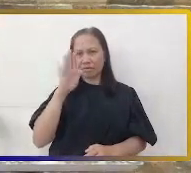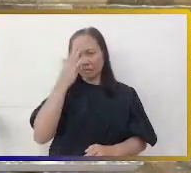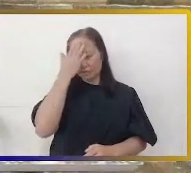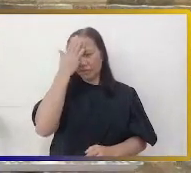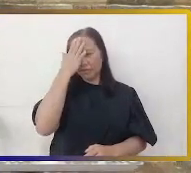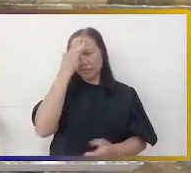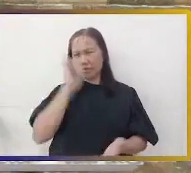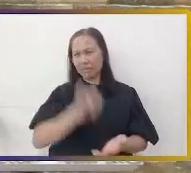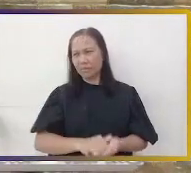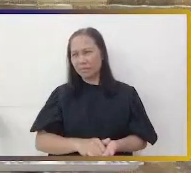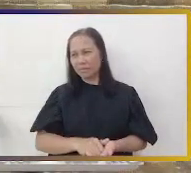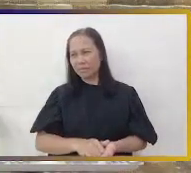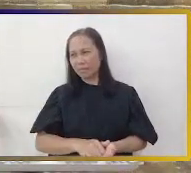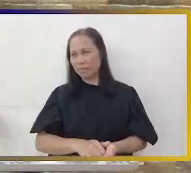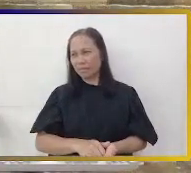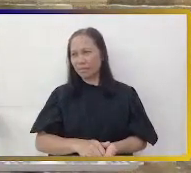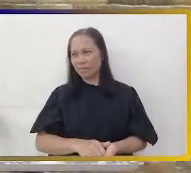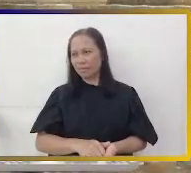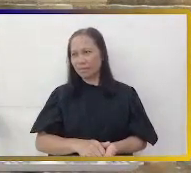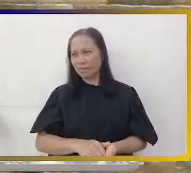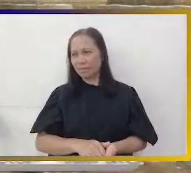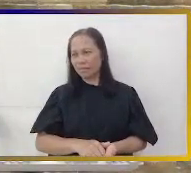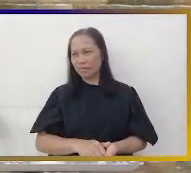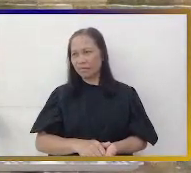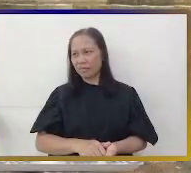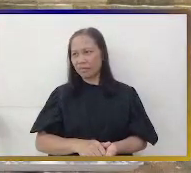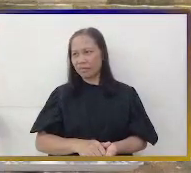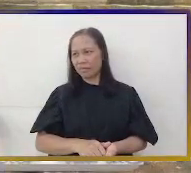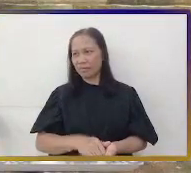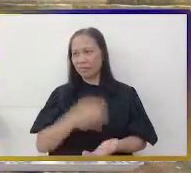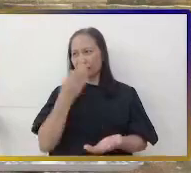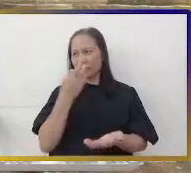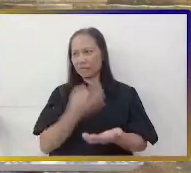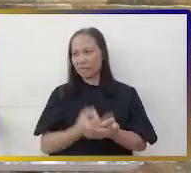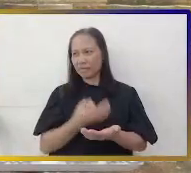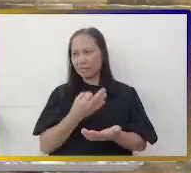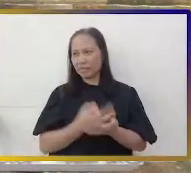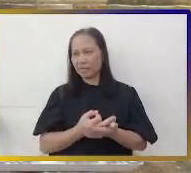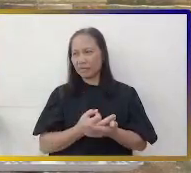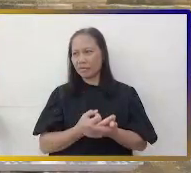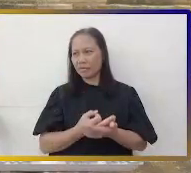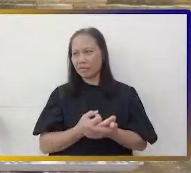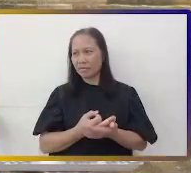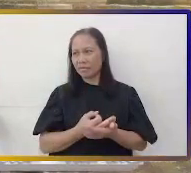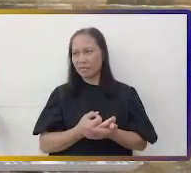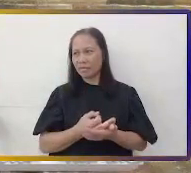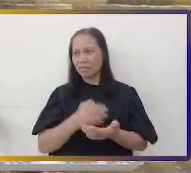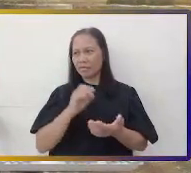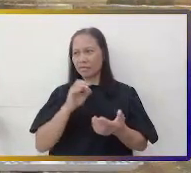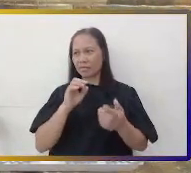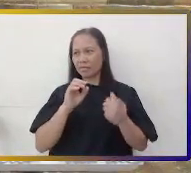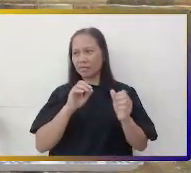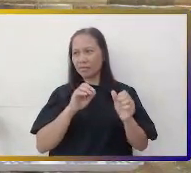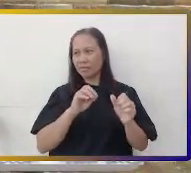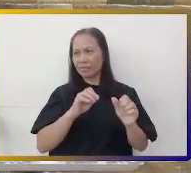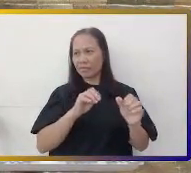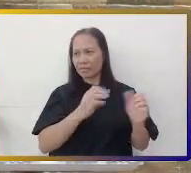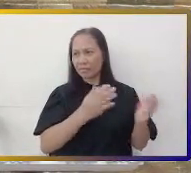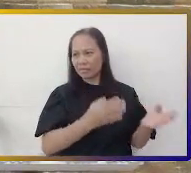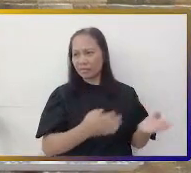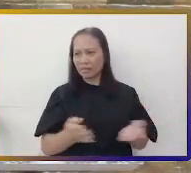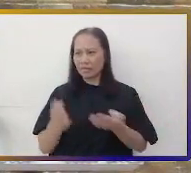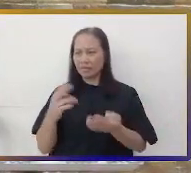ay pinagpaplanuhan yung pera natin para hindi tayo mapahamak sa pera